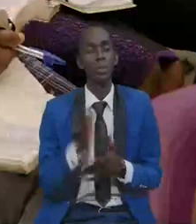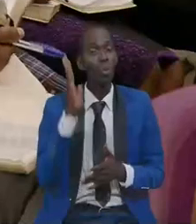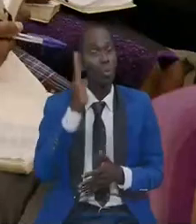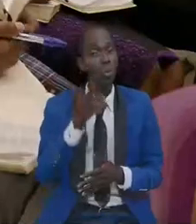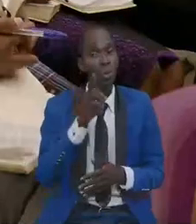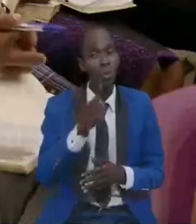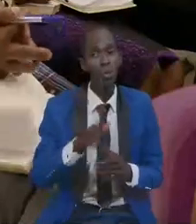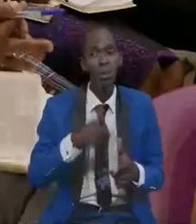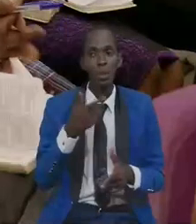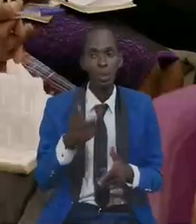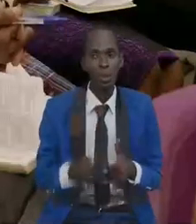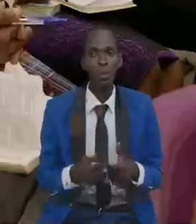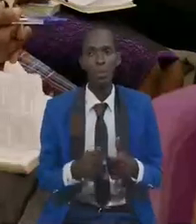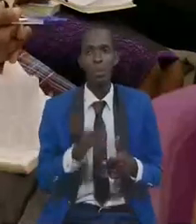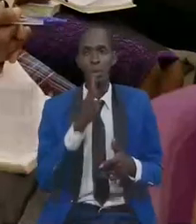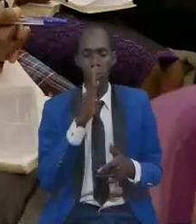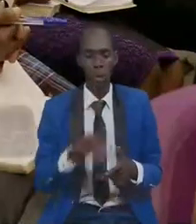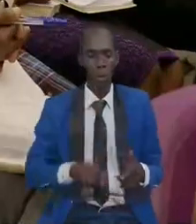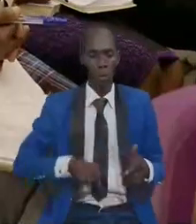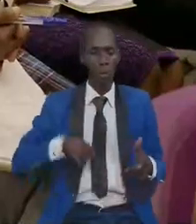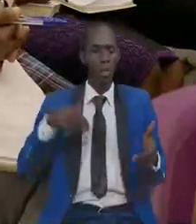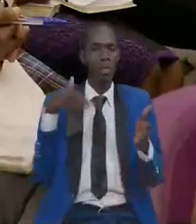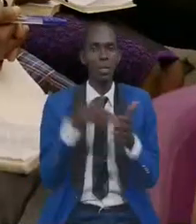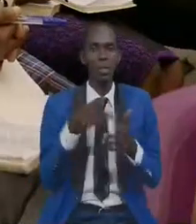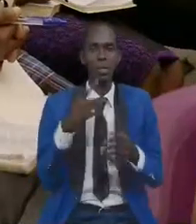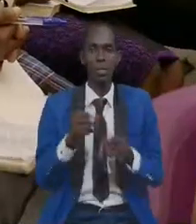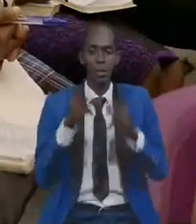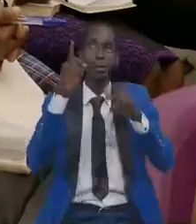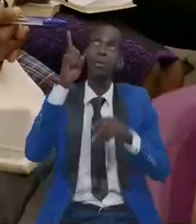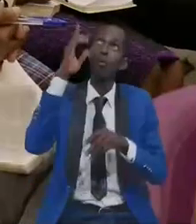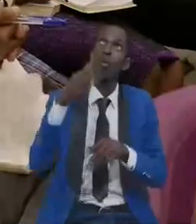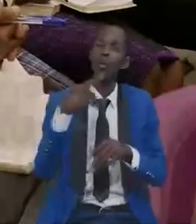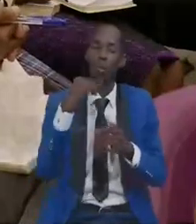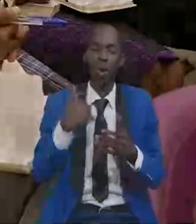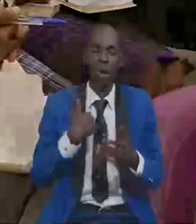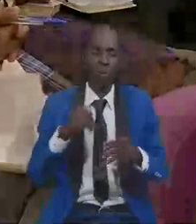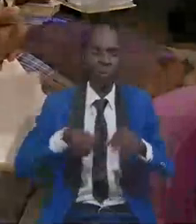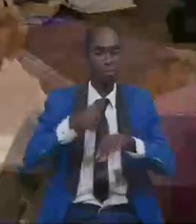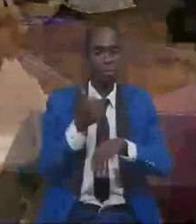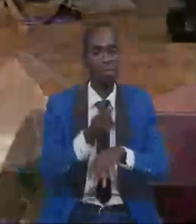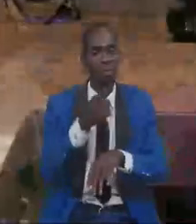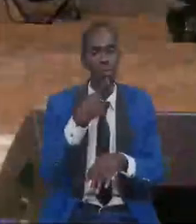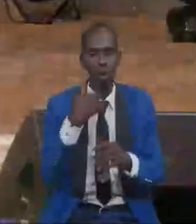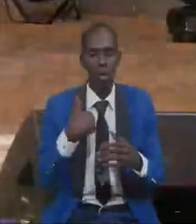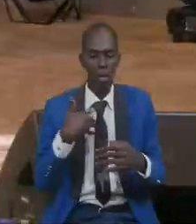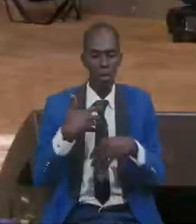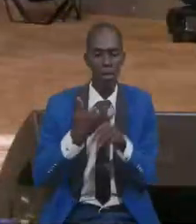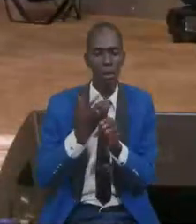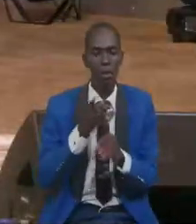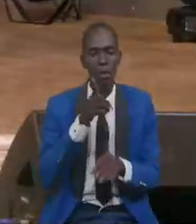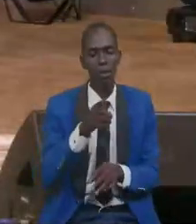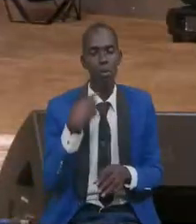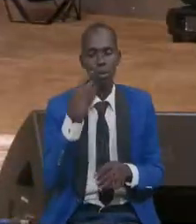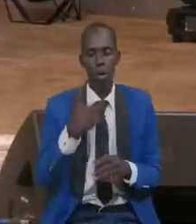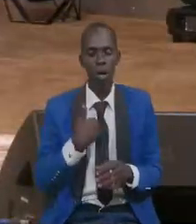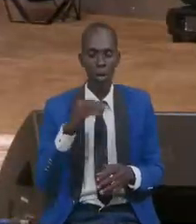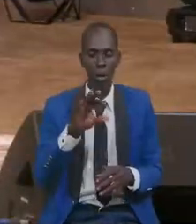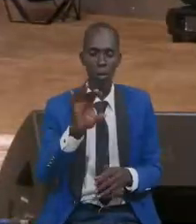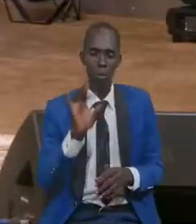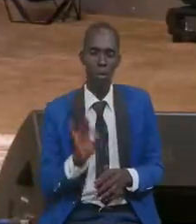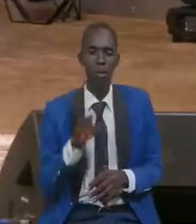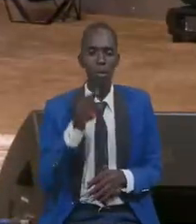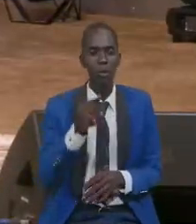Dieu. Comment celui qui vous a établi, vous allez vous lever contre lui? Celui qui vous a établi, je t'avais placé. Il dit, c'est moi qui t'ai